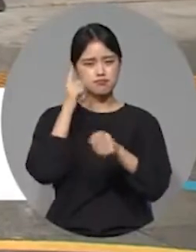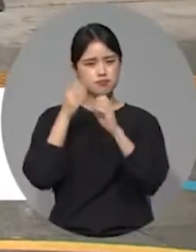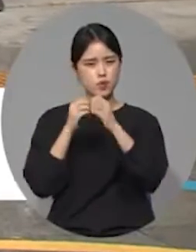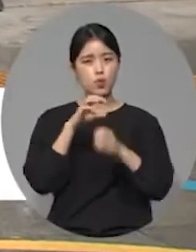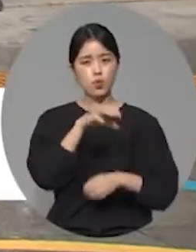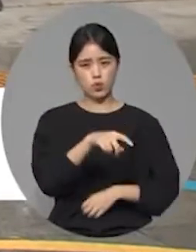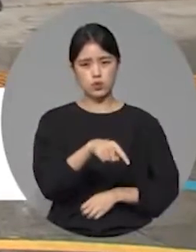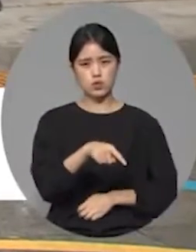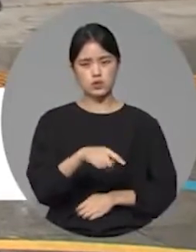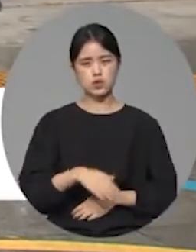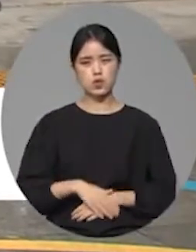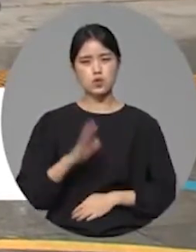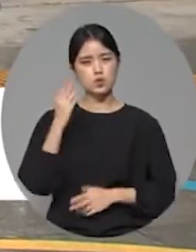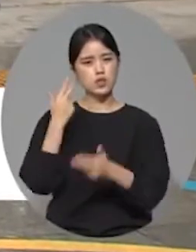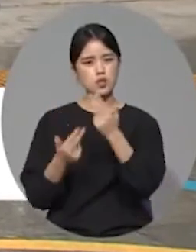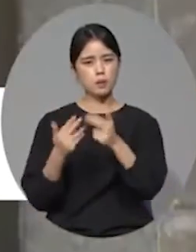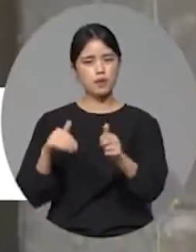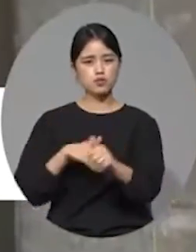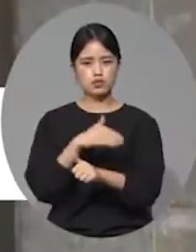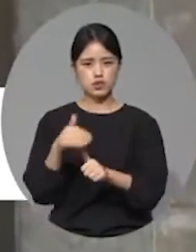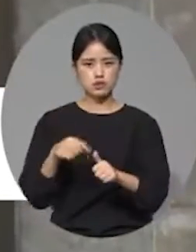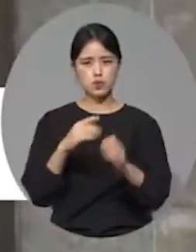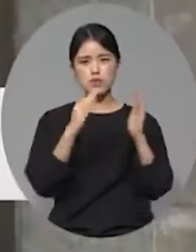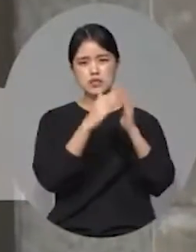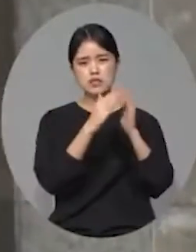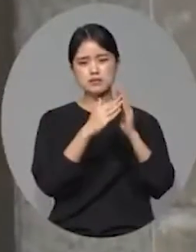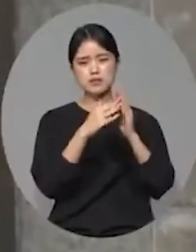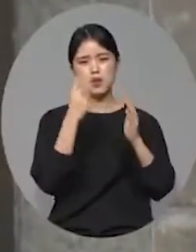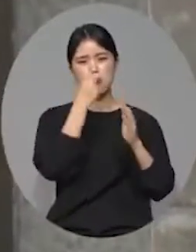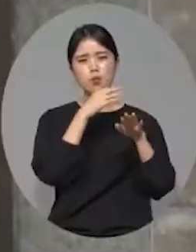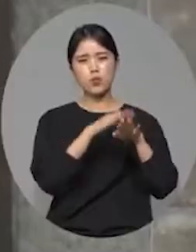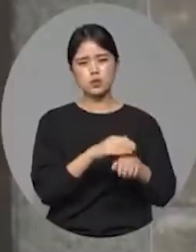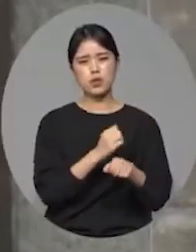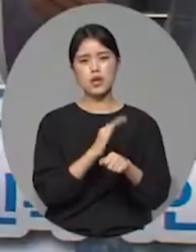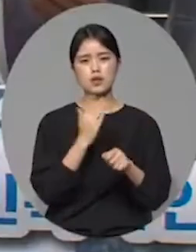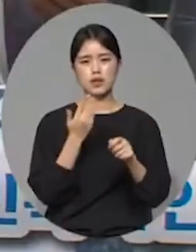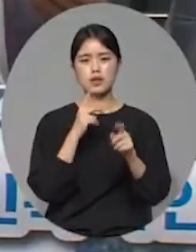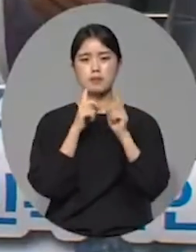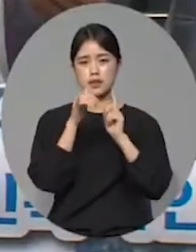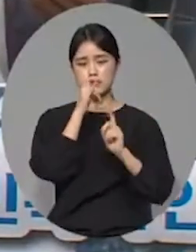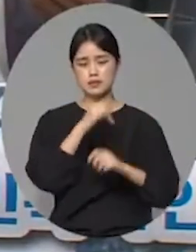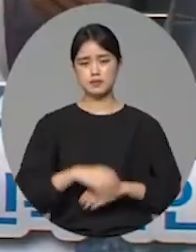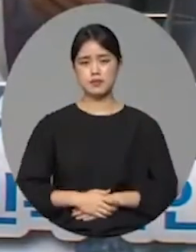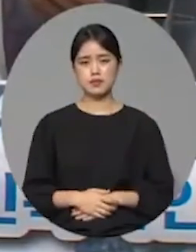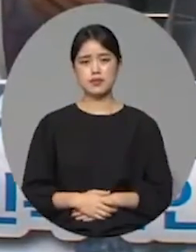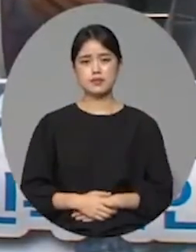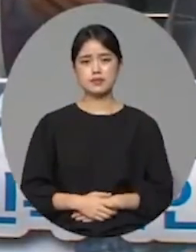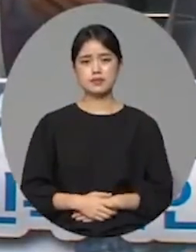최근 문인협회 를 중심으로 고택을 보존해야 한다는 주장이 이어져 왔습니다